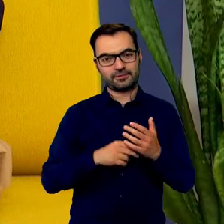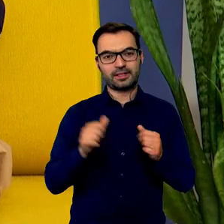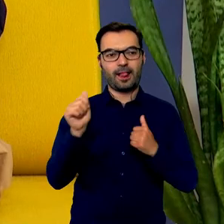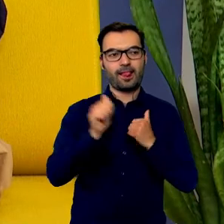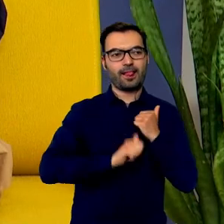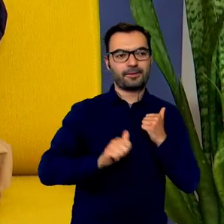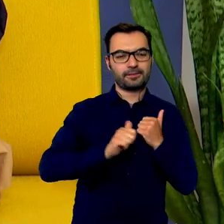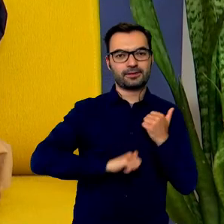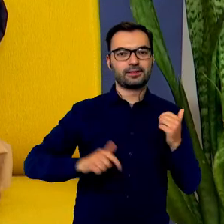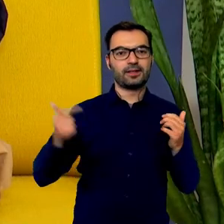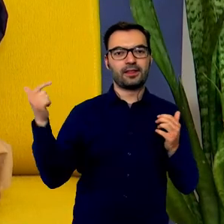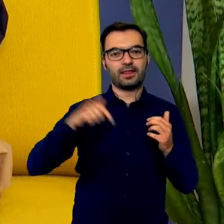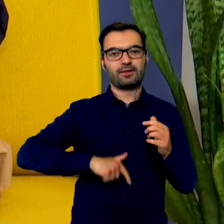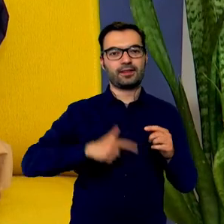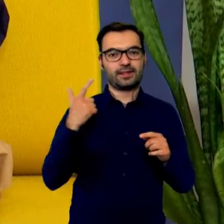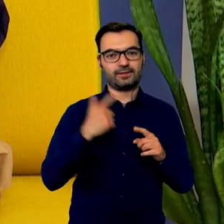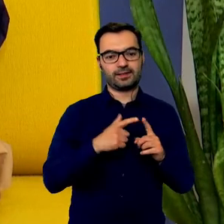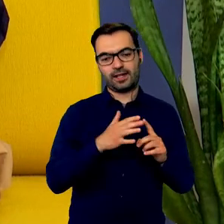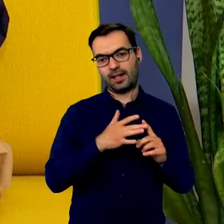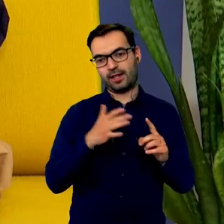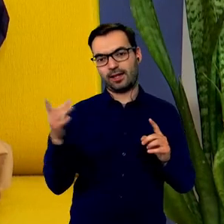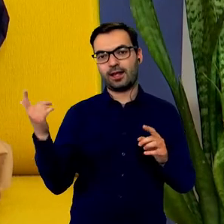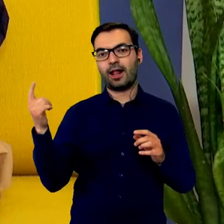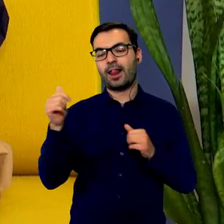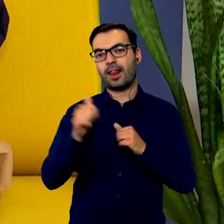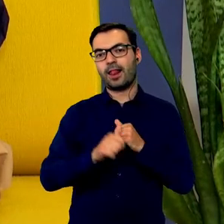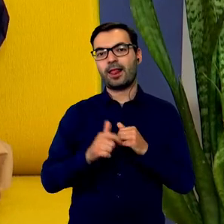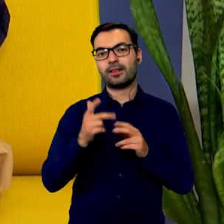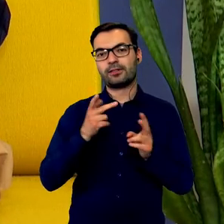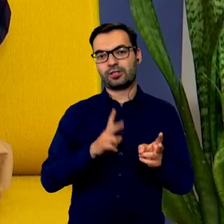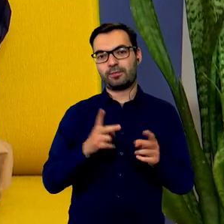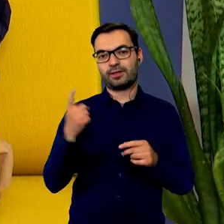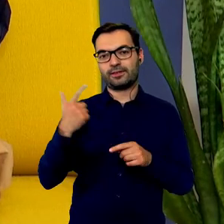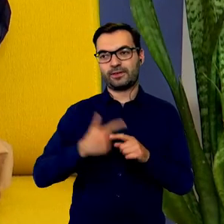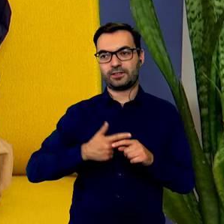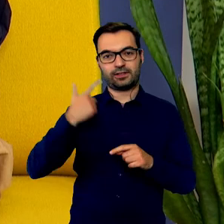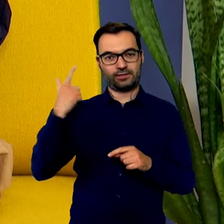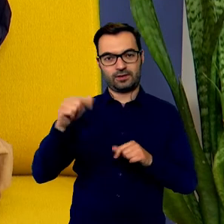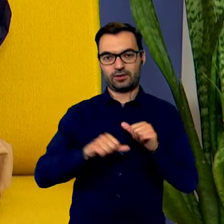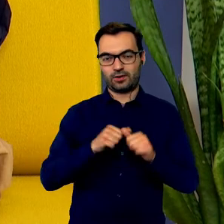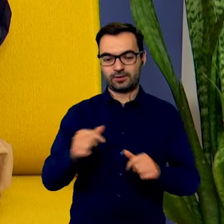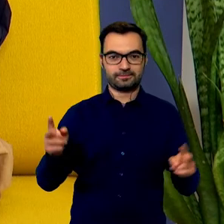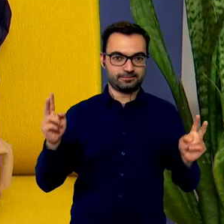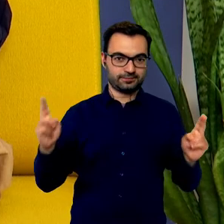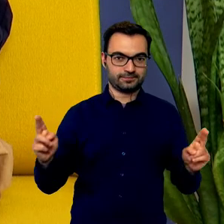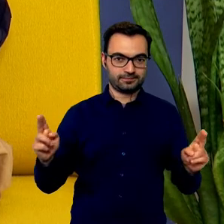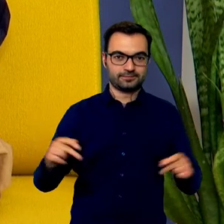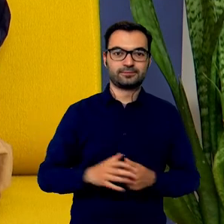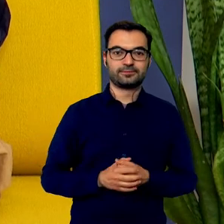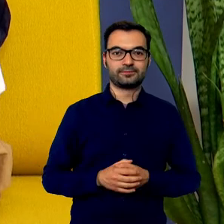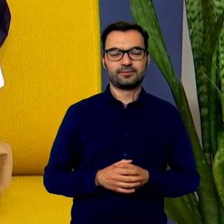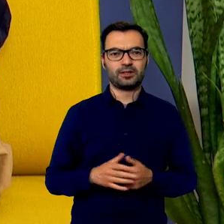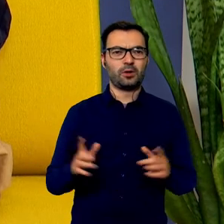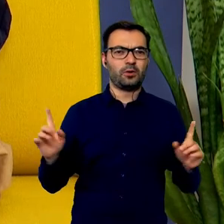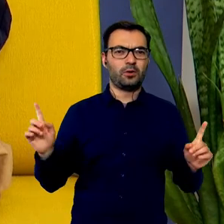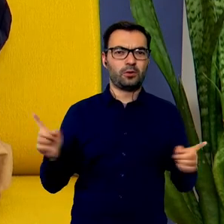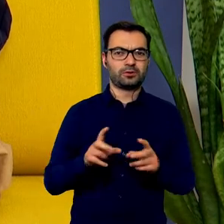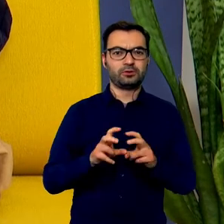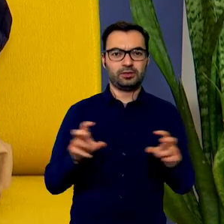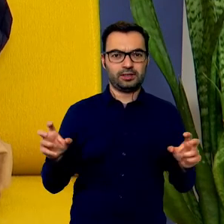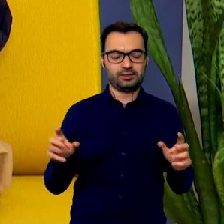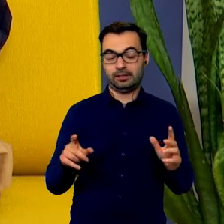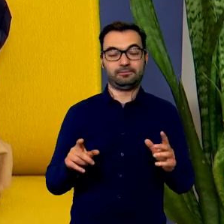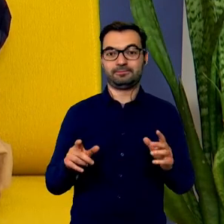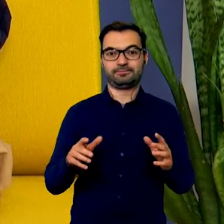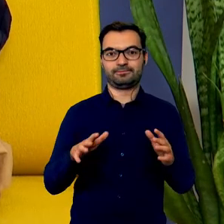lipca 2020 roku do listopada 2022. Jak się okazuje, w teoretycznie krótkim czasie może